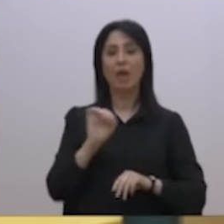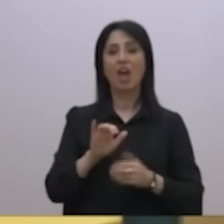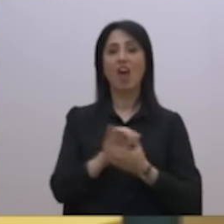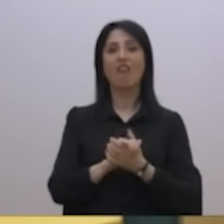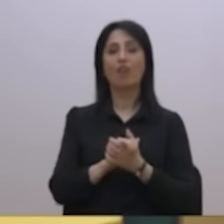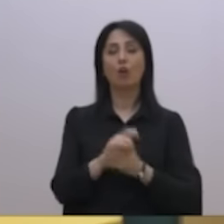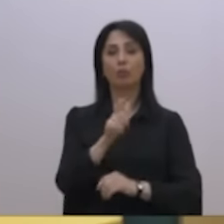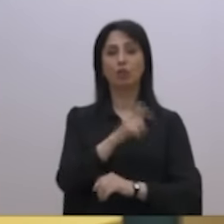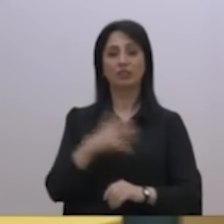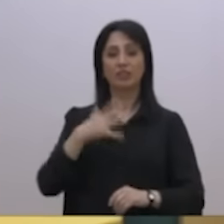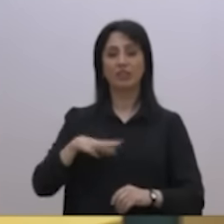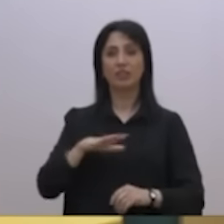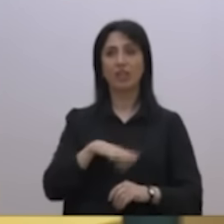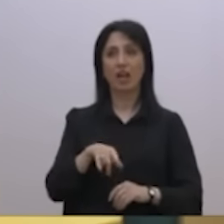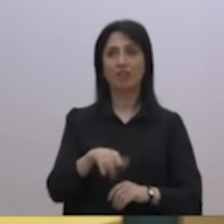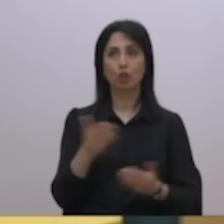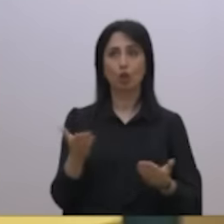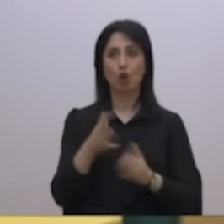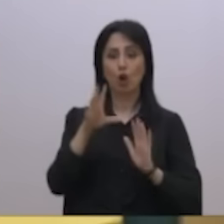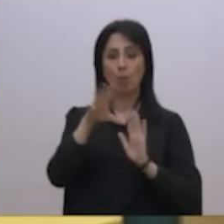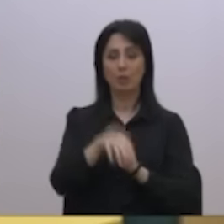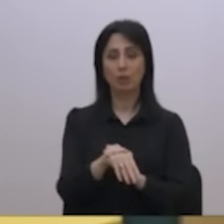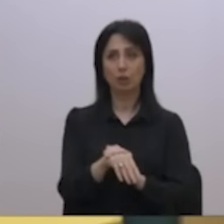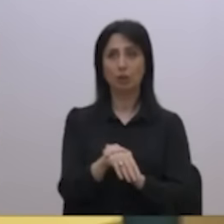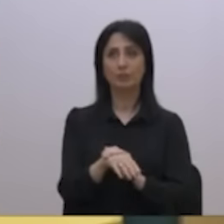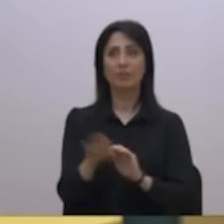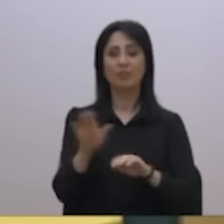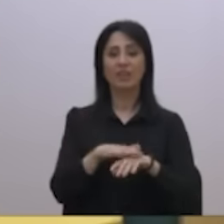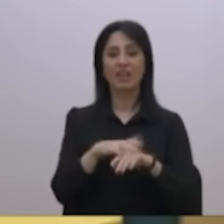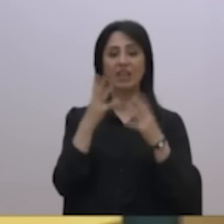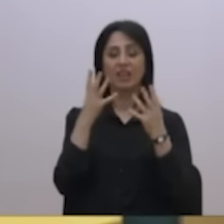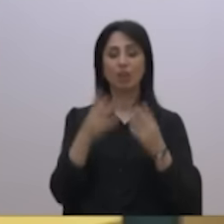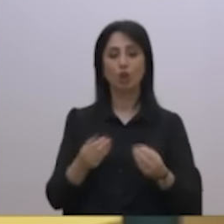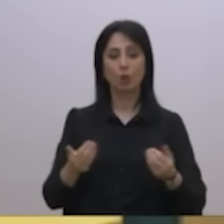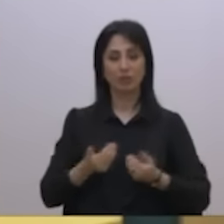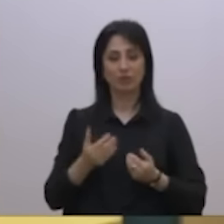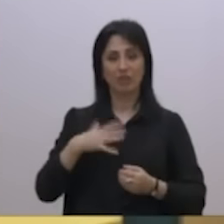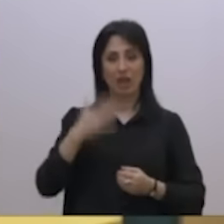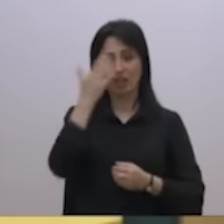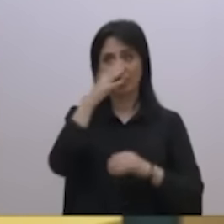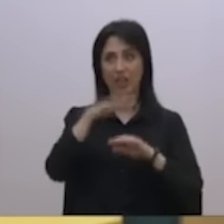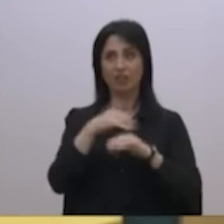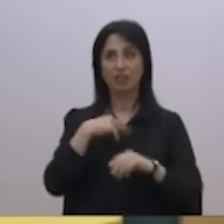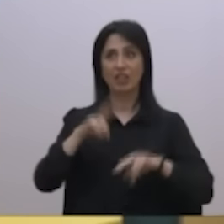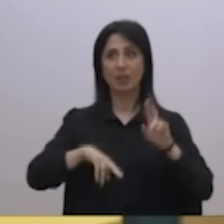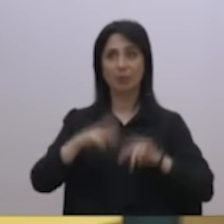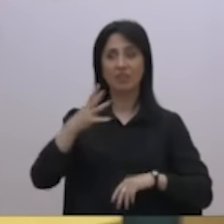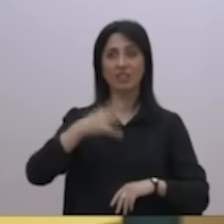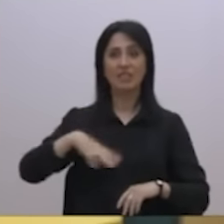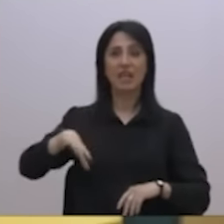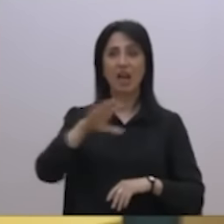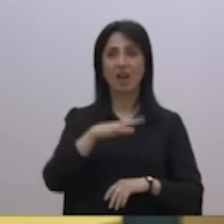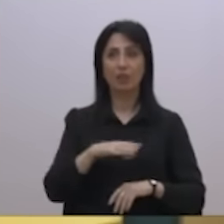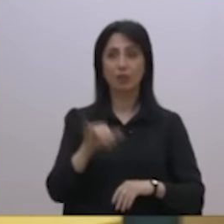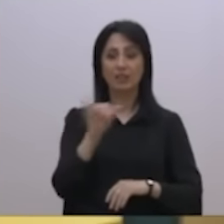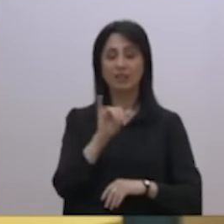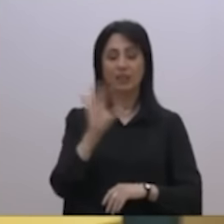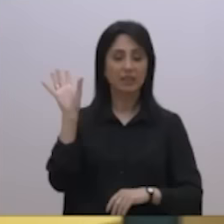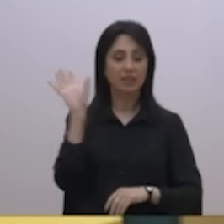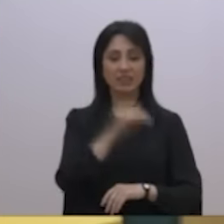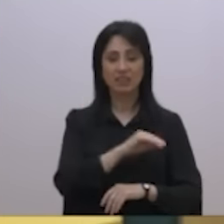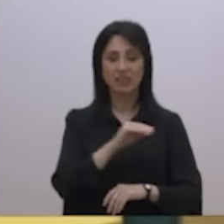ევროკავშირის წევრ საქართველოს, რომელშიც კეთილდღეობაში იცხოვრებს ქართველიერი. ჩვენ ავაშენებთ საქართველოს, სადაც